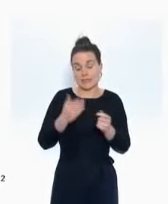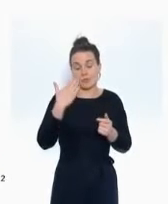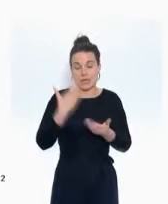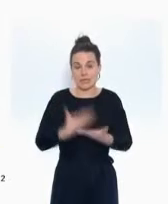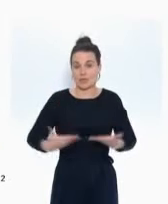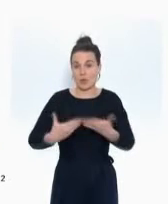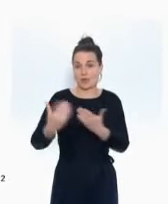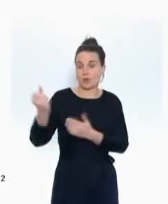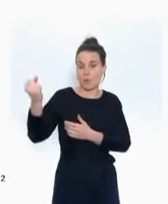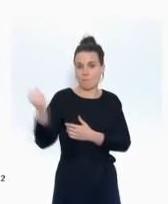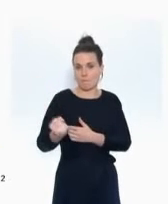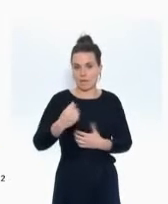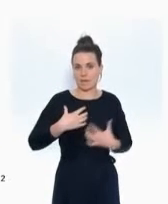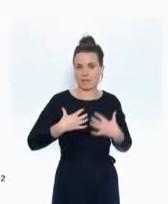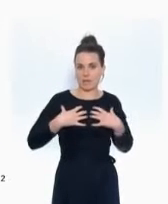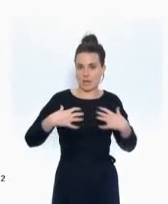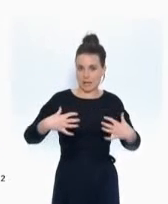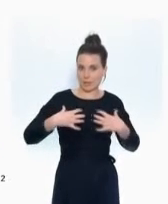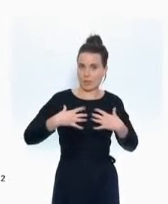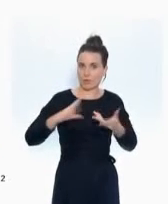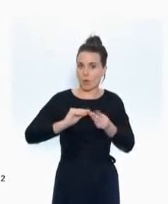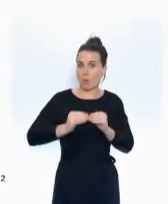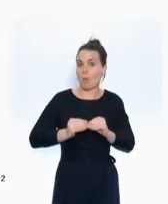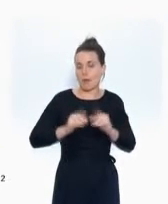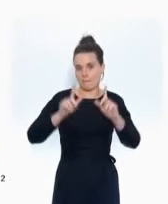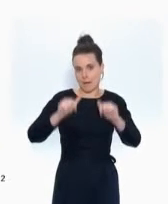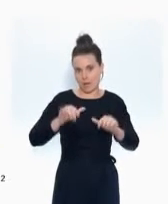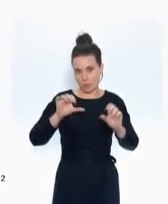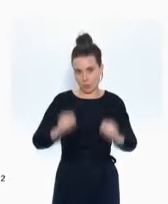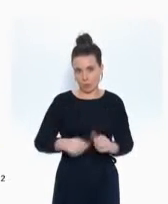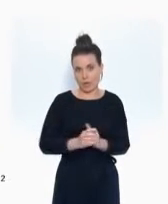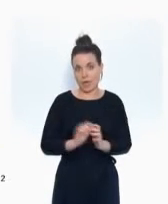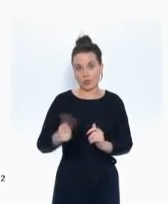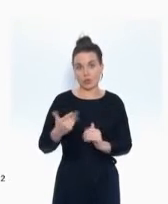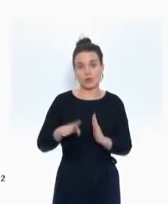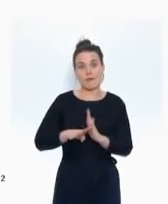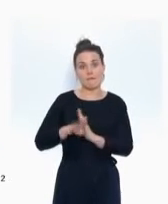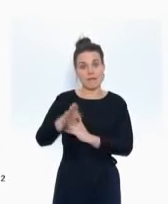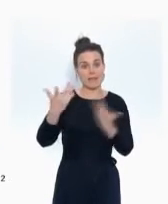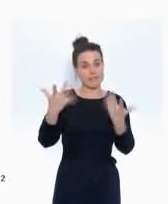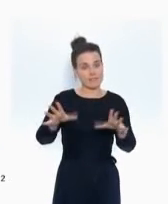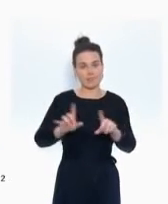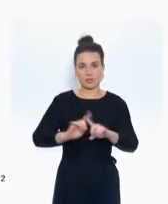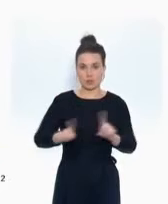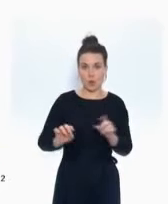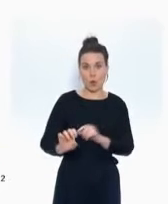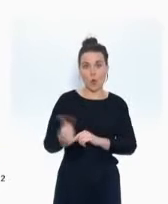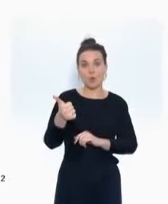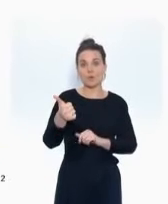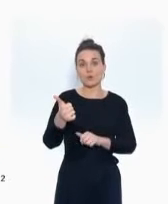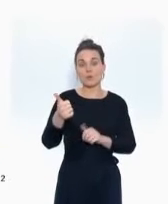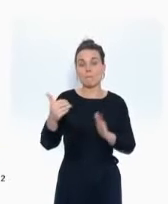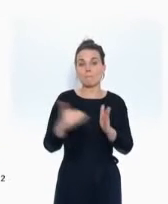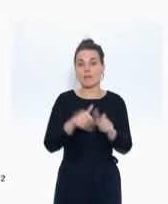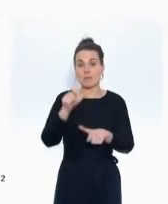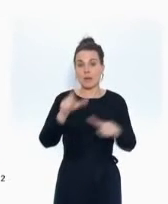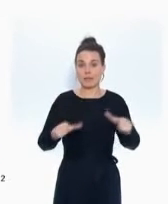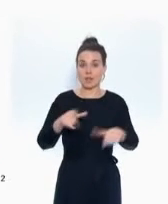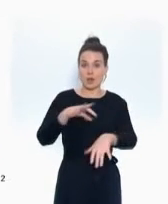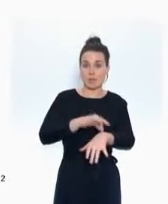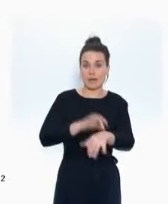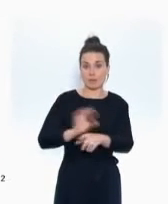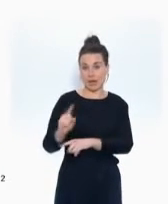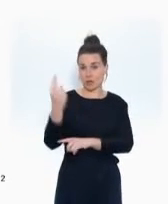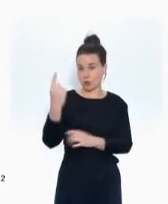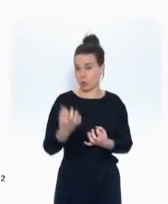Mais comme vous pouvez le constater, nous ne sommes pas encore sortis de la deuxième vague. 11 000 nouveaux malades par jour, c'est beaucoup trop. Et pire encore, le nombre